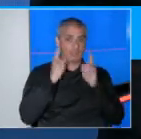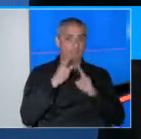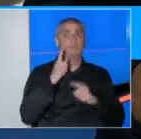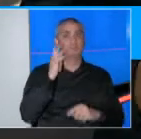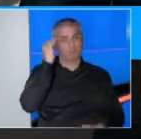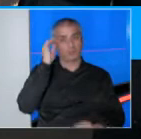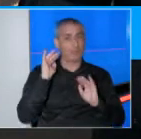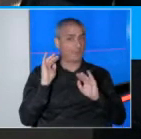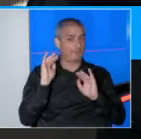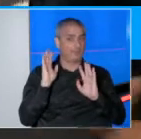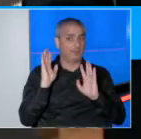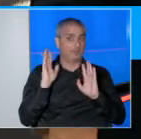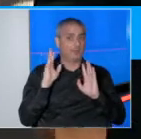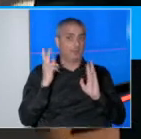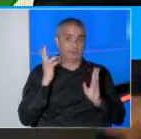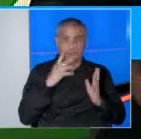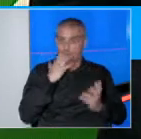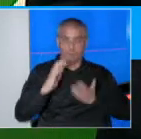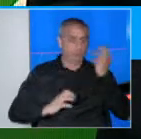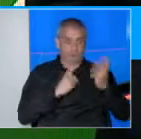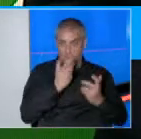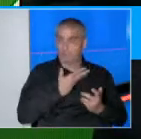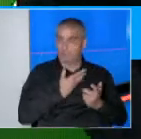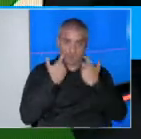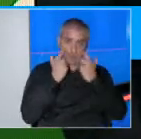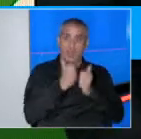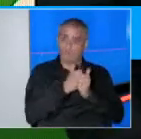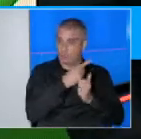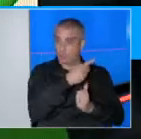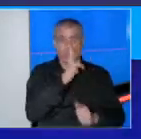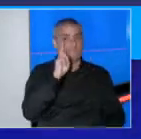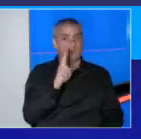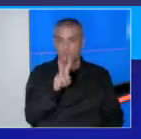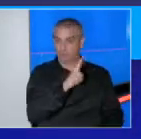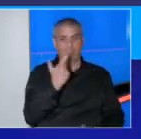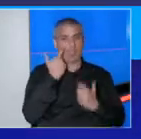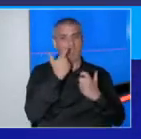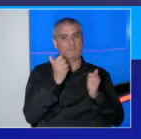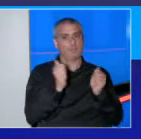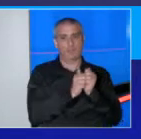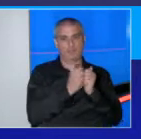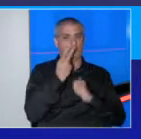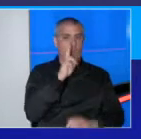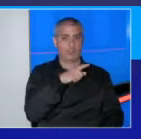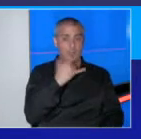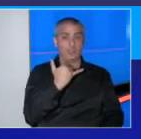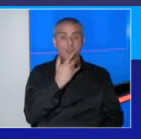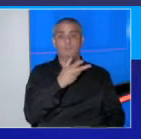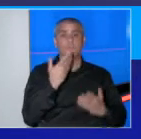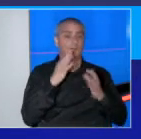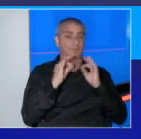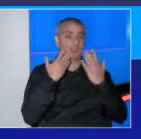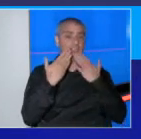זכרו לברכה. וכמובן, באמת הרשת צוערת והוא מקבל הבטחה. הוא ואילת שקד גם הם תוגברו הבטחה סביבם. היום אפילו בפתח